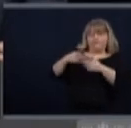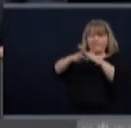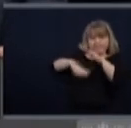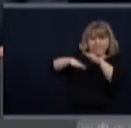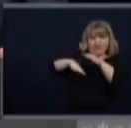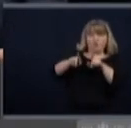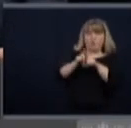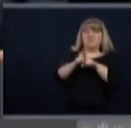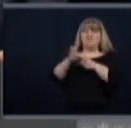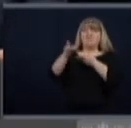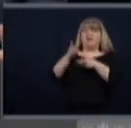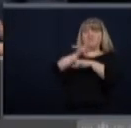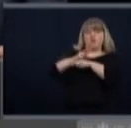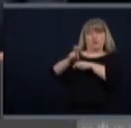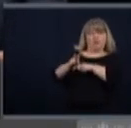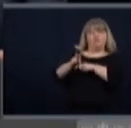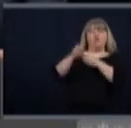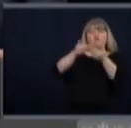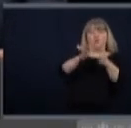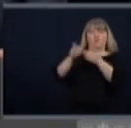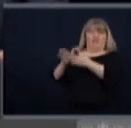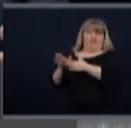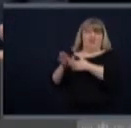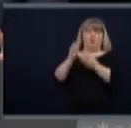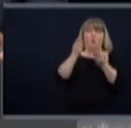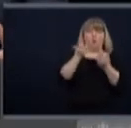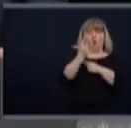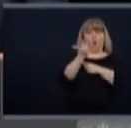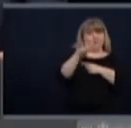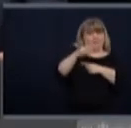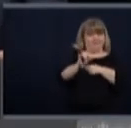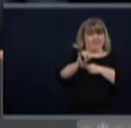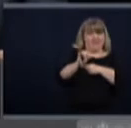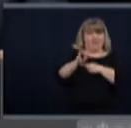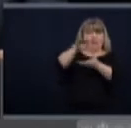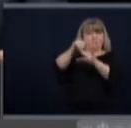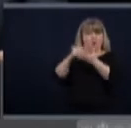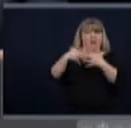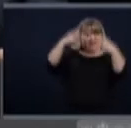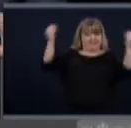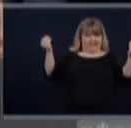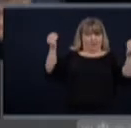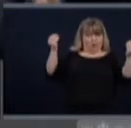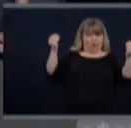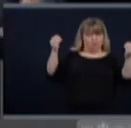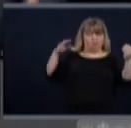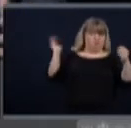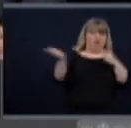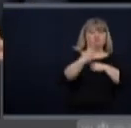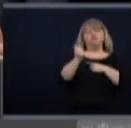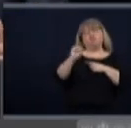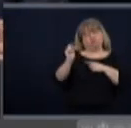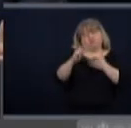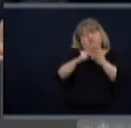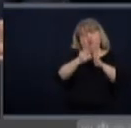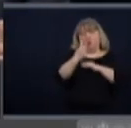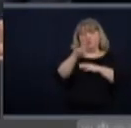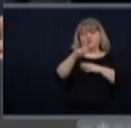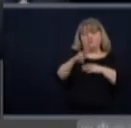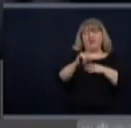le 11 mai à l'extérieur du Grand Montréal, puis le 19 mai dans le Grand Montréal, dans ce qu'on appelle